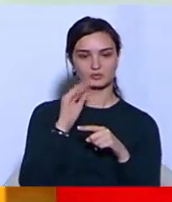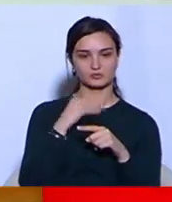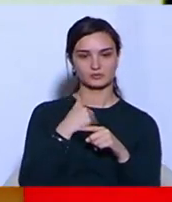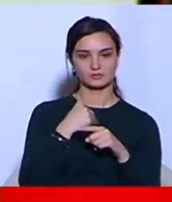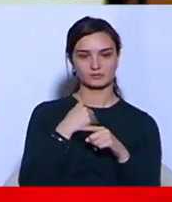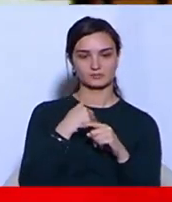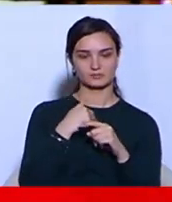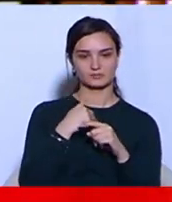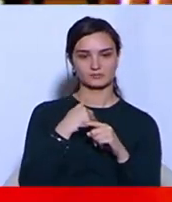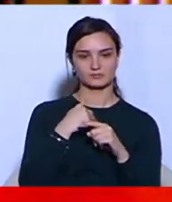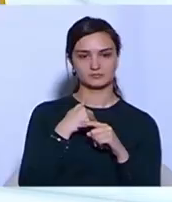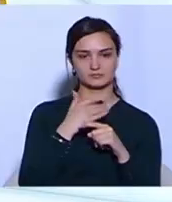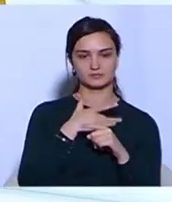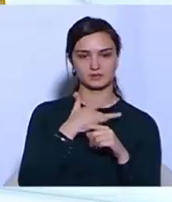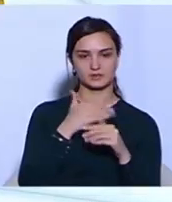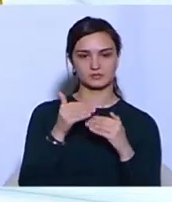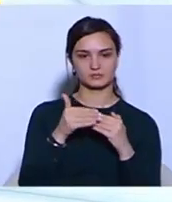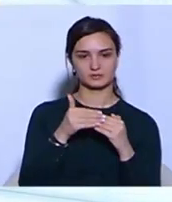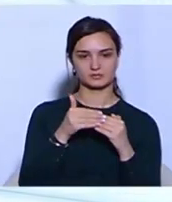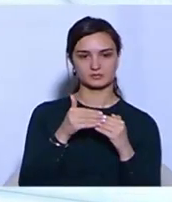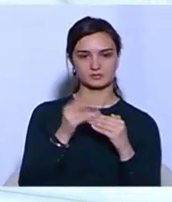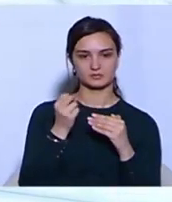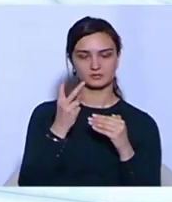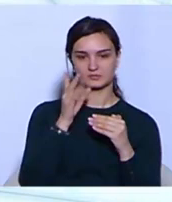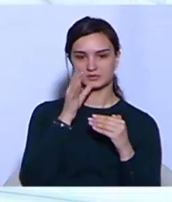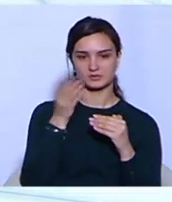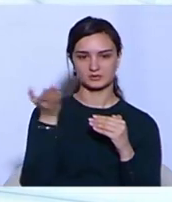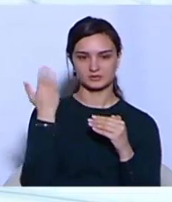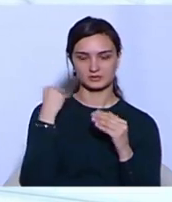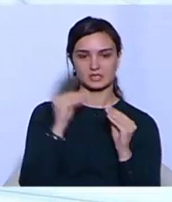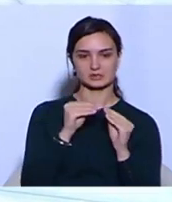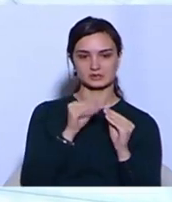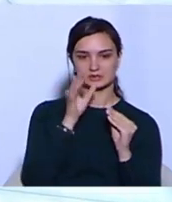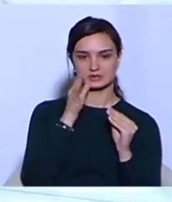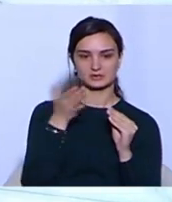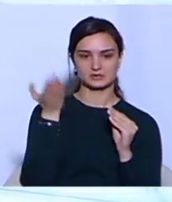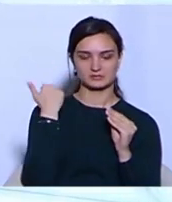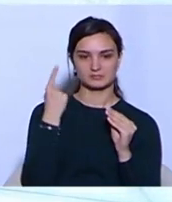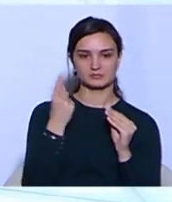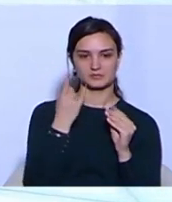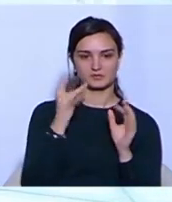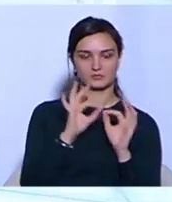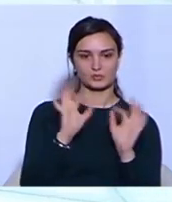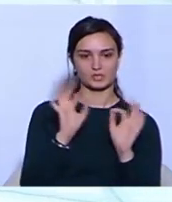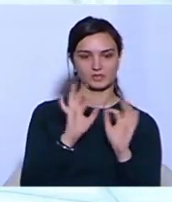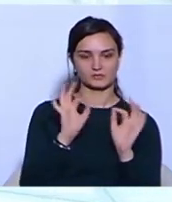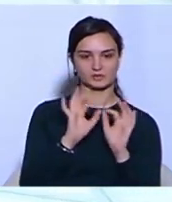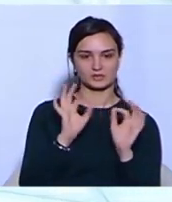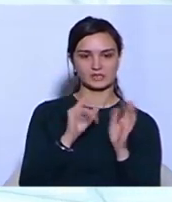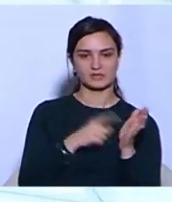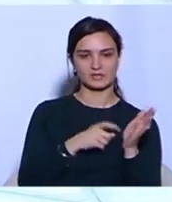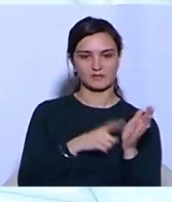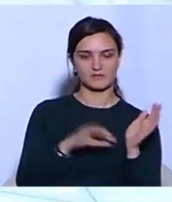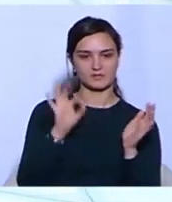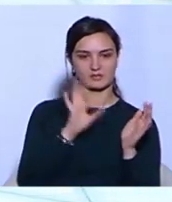ჩვენ დაახლოებით 12 წლის წინ, 10 წლის წინ ყოველ შემთხვევაში პირველად მოუყევით